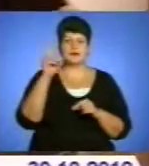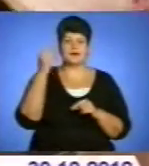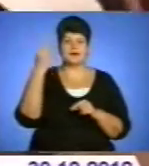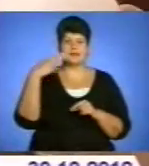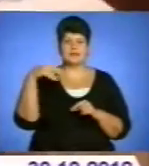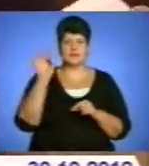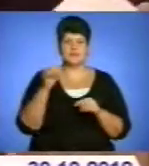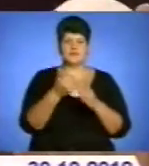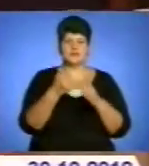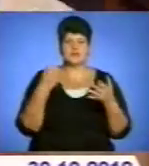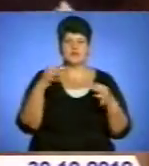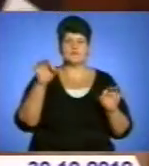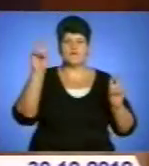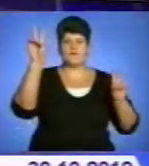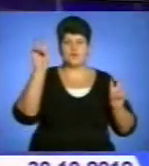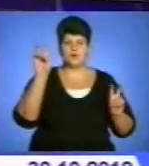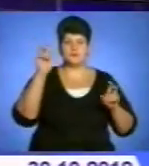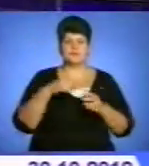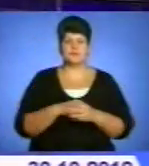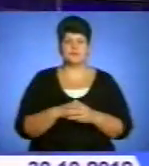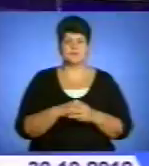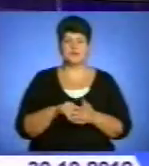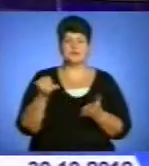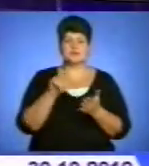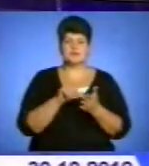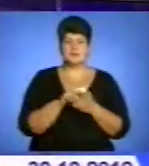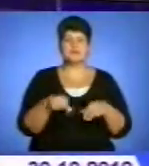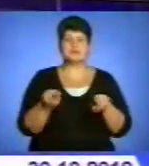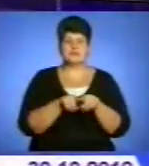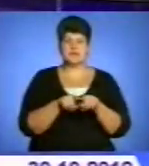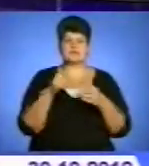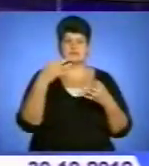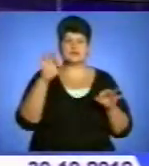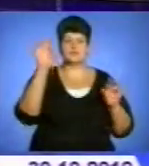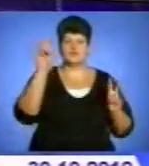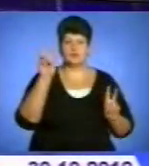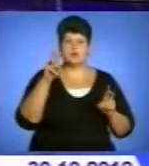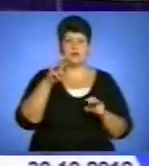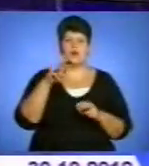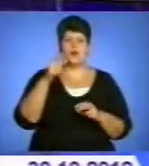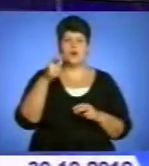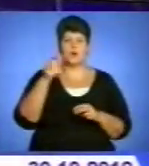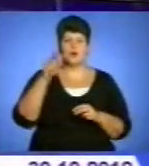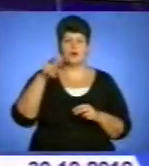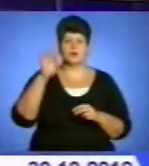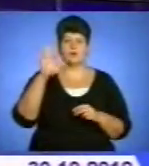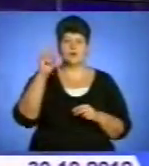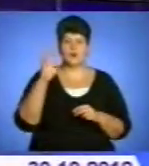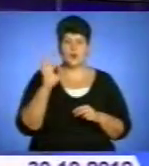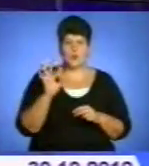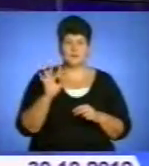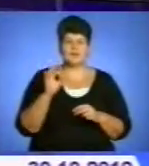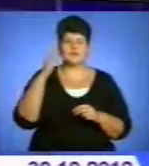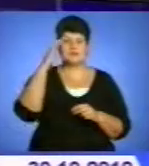представник політичної партії «Всеукраїнського об'єднання «Свобода». Представник цієї ж партії Михайло Головко від політичної партії «Всеукраїнське об'єднання